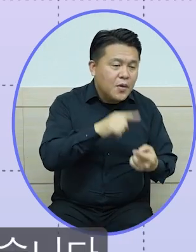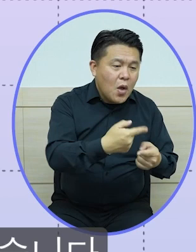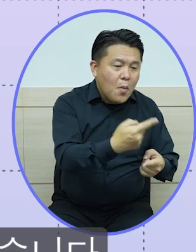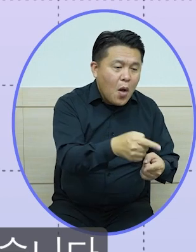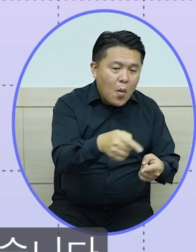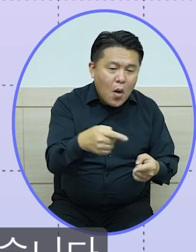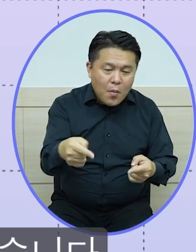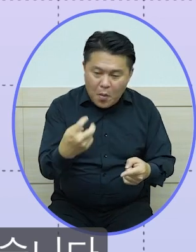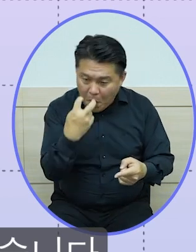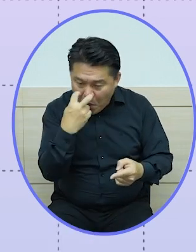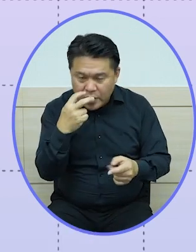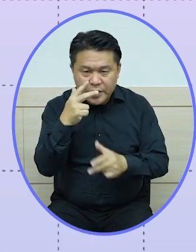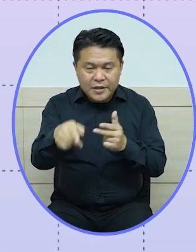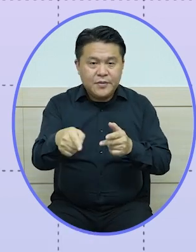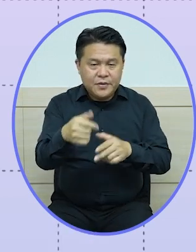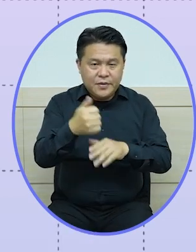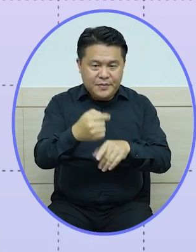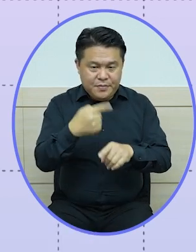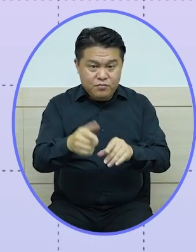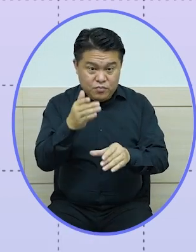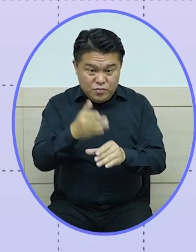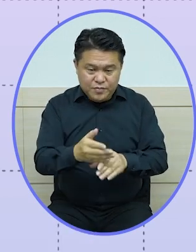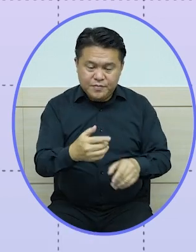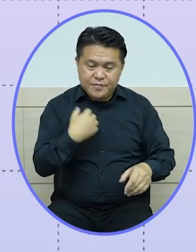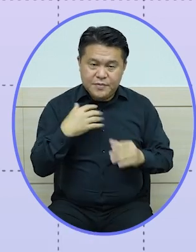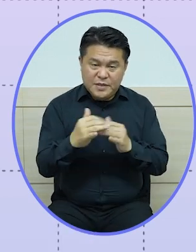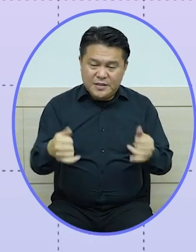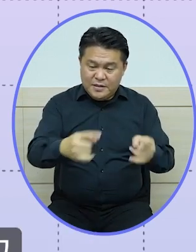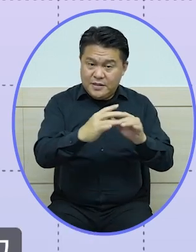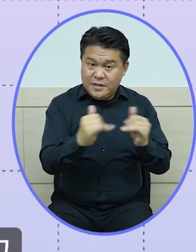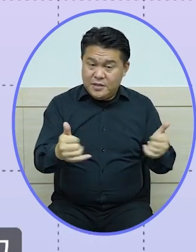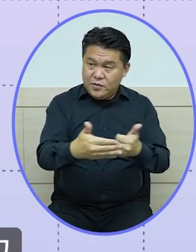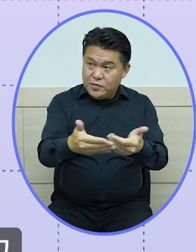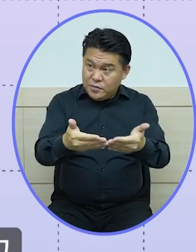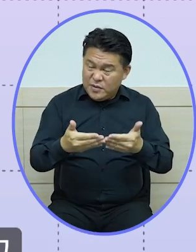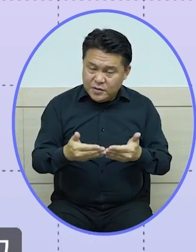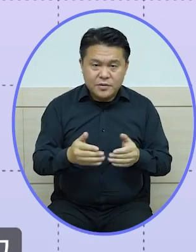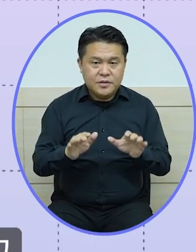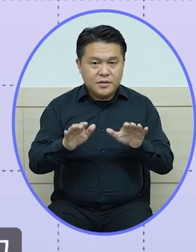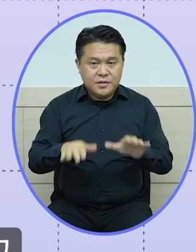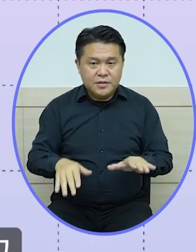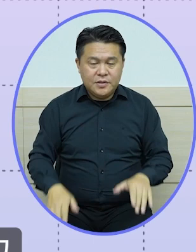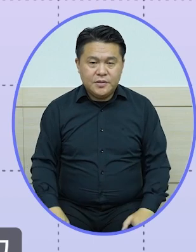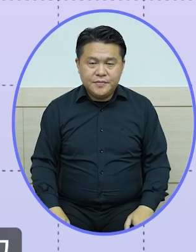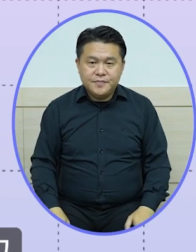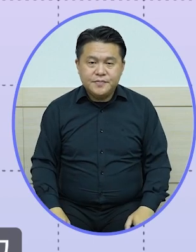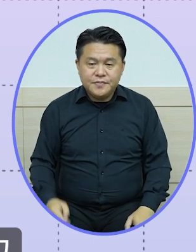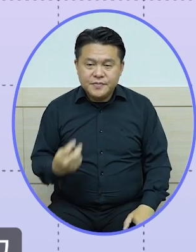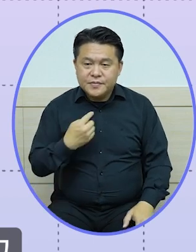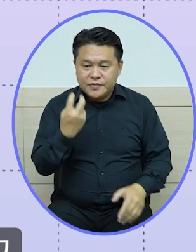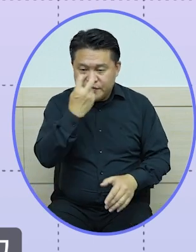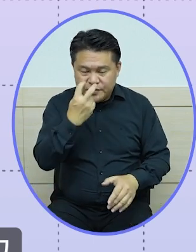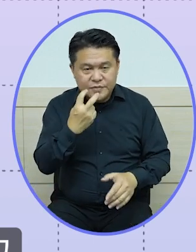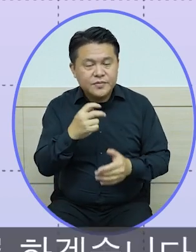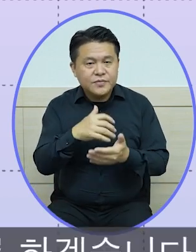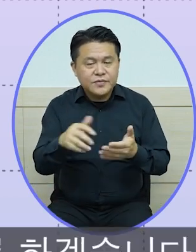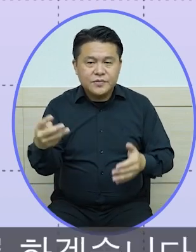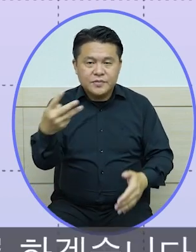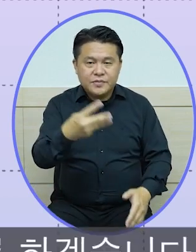성과를 파악하고 있습니다. 올해도 담당자 및 참여자분들의 협조로 약 3,700명에게 만족도 조사를